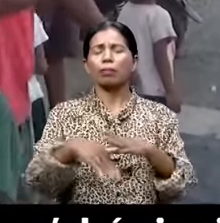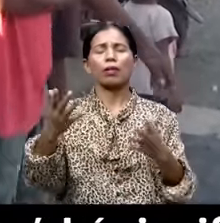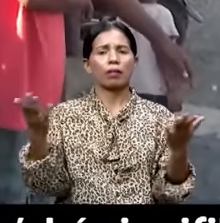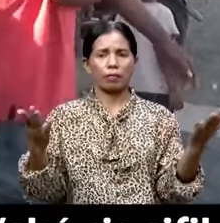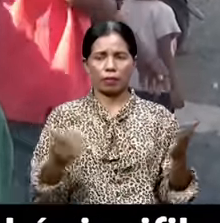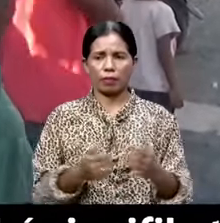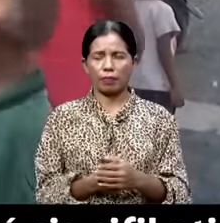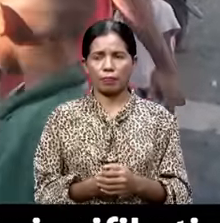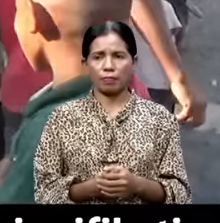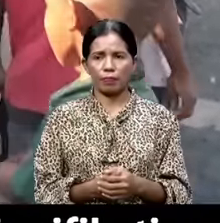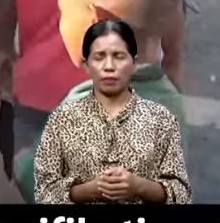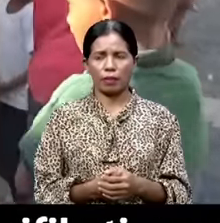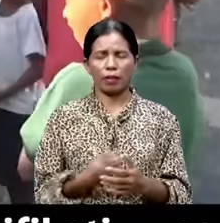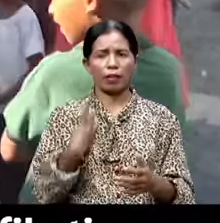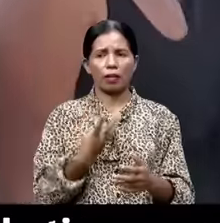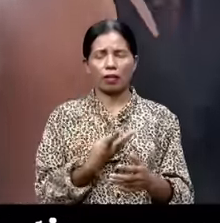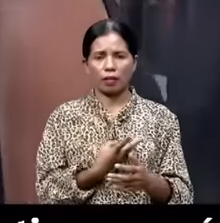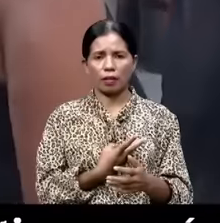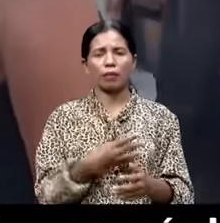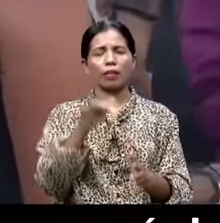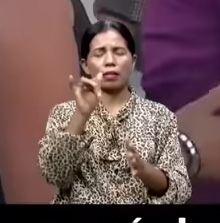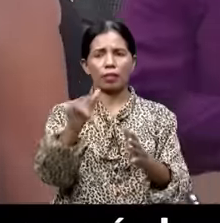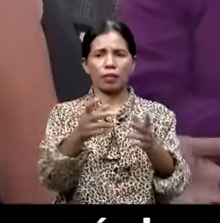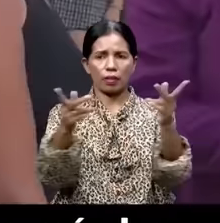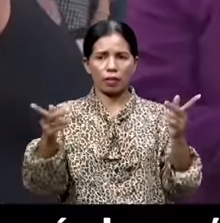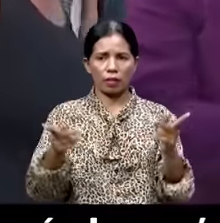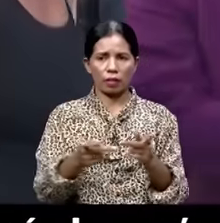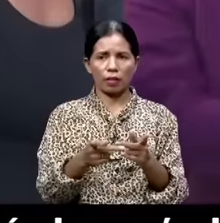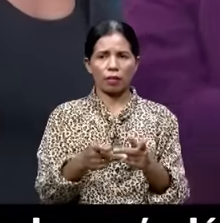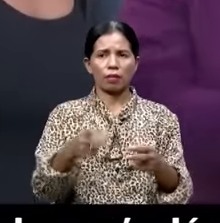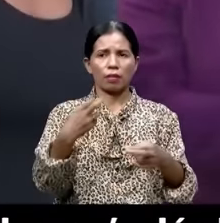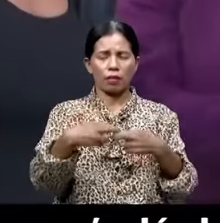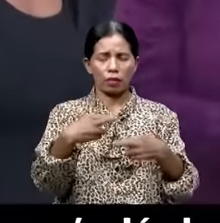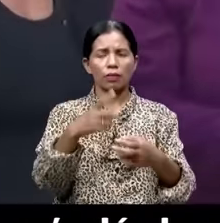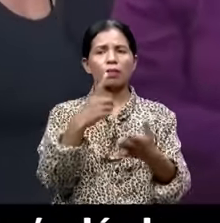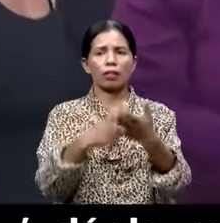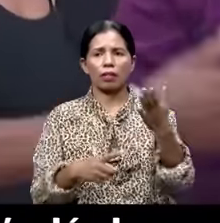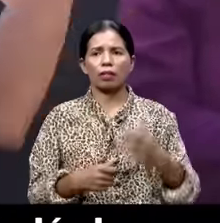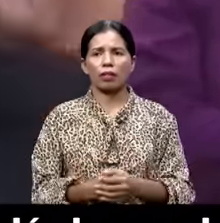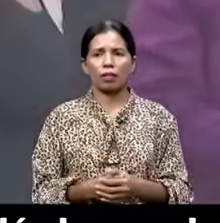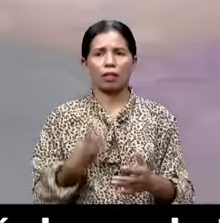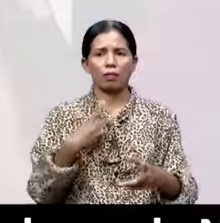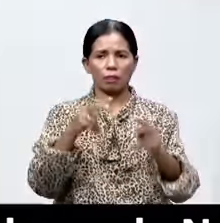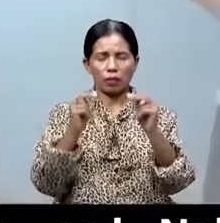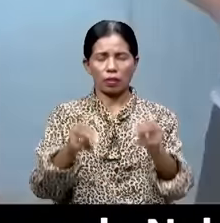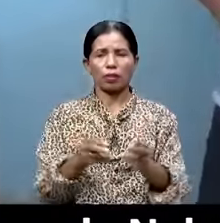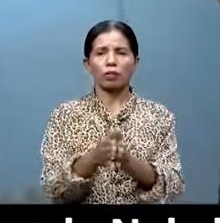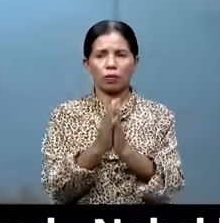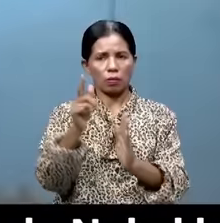han ne amne risku sai na amne ba hela ya ara Kelaran nih nama risku Saida, dan nama hampir satu bem.